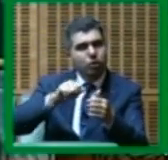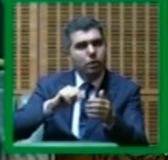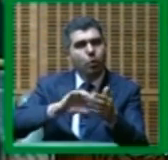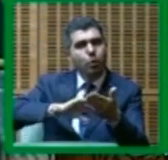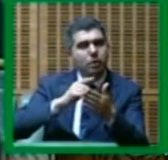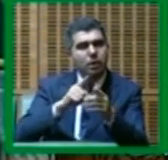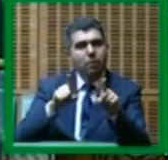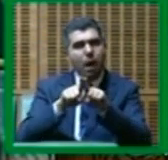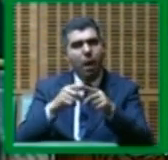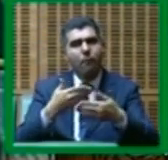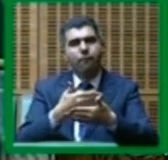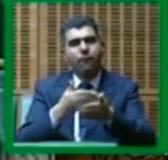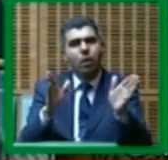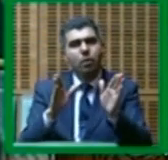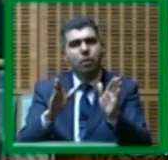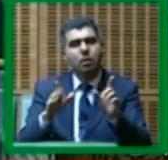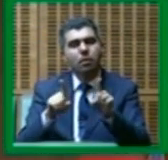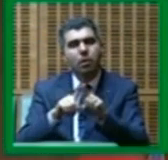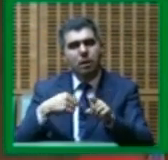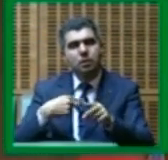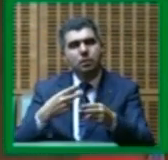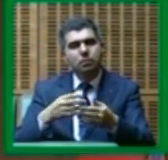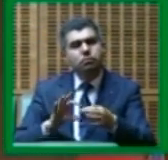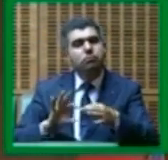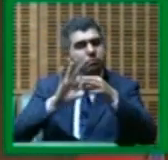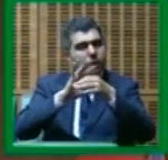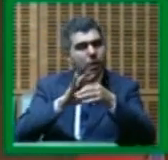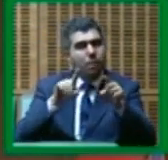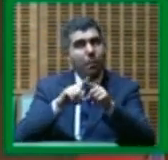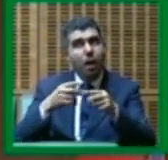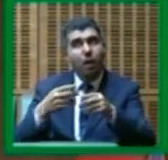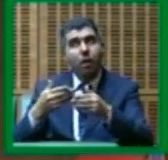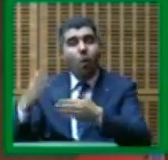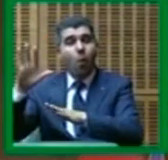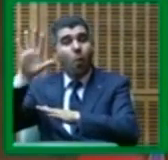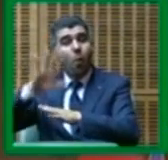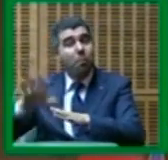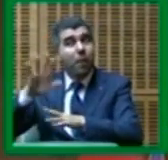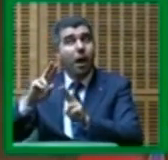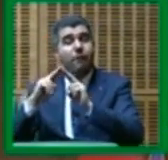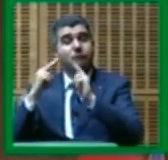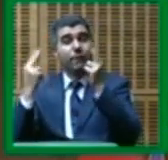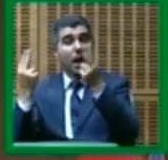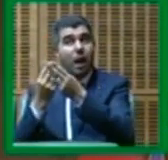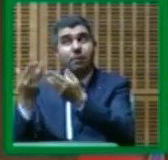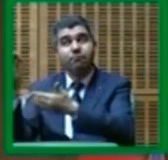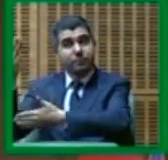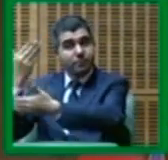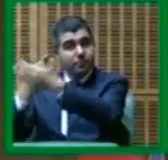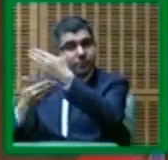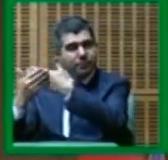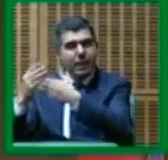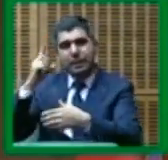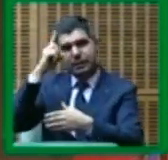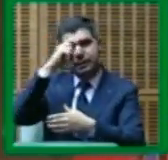مفتوح. ما يجينا حنا لوبن سكاي كان عندنا مع الخارج المغرب اللي غادي يجي للمغرب، اما المغرب اللي بغى يتفضل ما كاينش اشكال. وتتعرفوا على ان